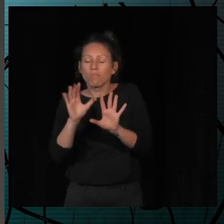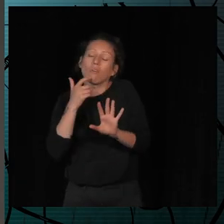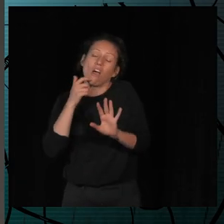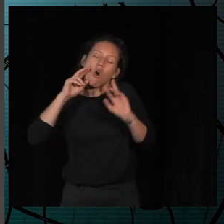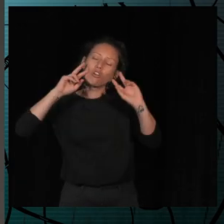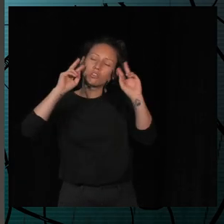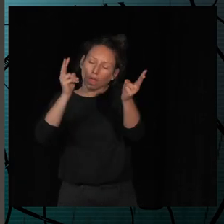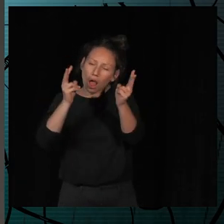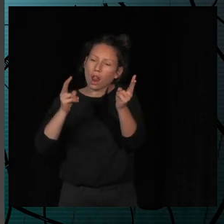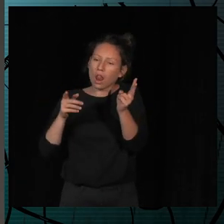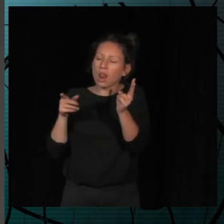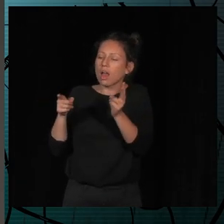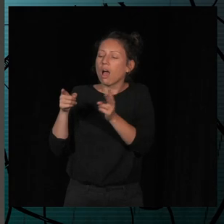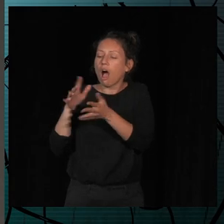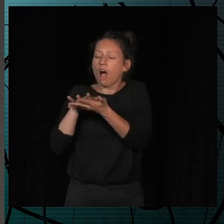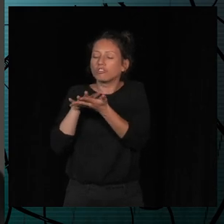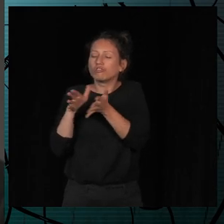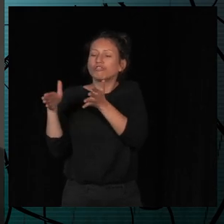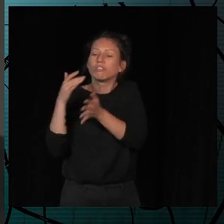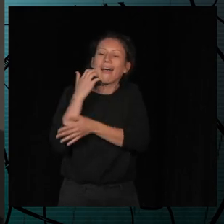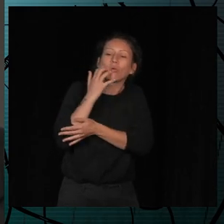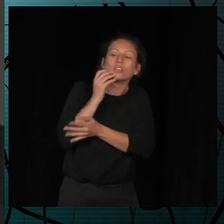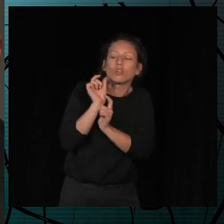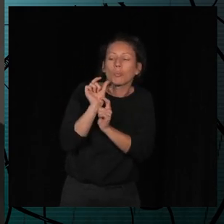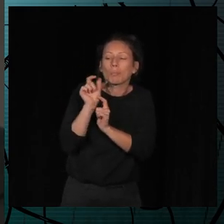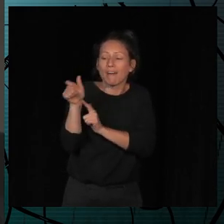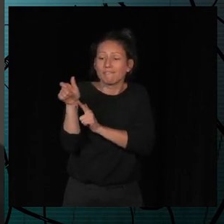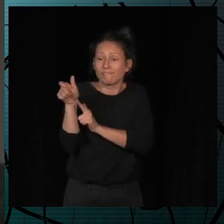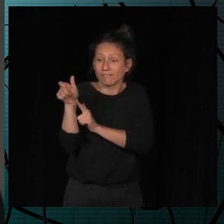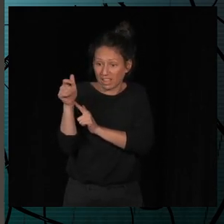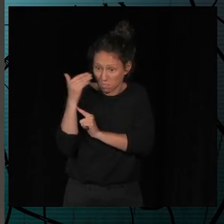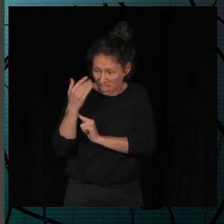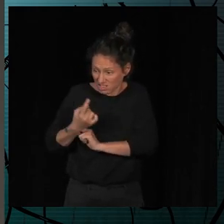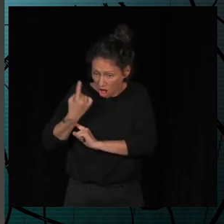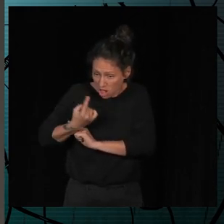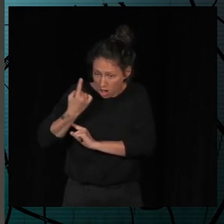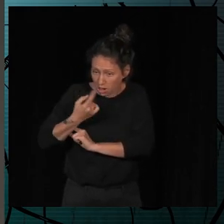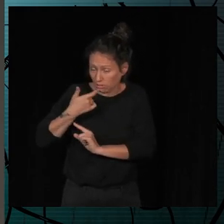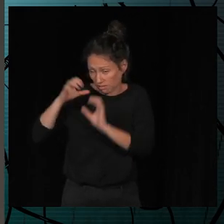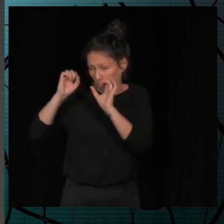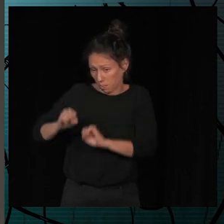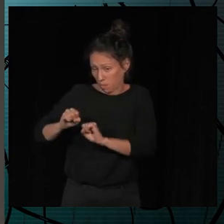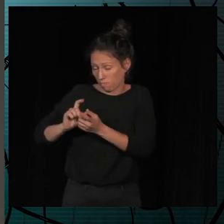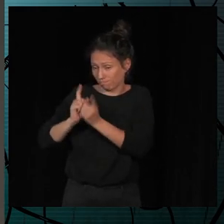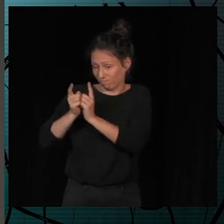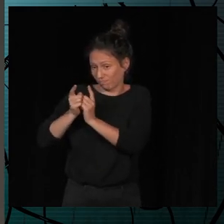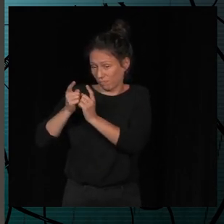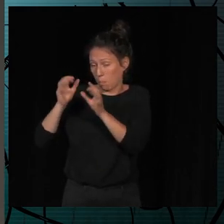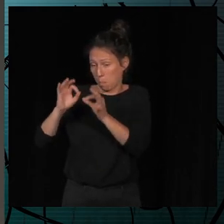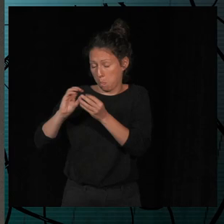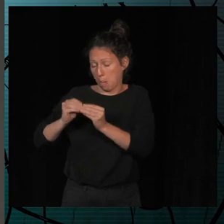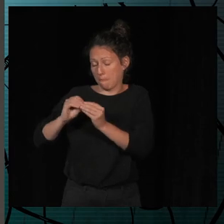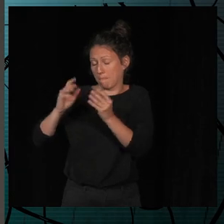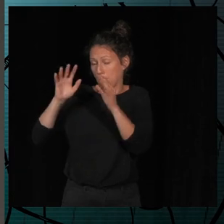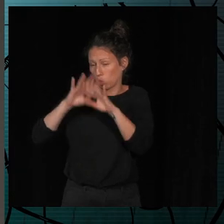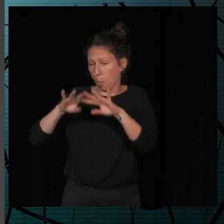c'est après la fin de l'adolescence les joueurs qui présentent des troubles mentaux c'est ce qu'on appelle la comorbidité et heureusement ils sont pas nombreux